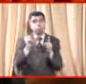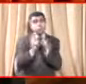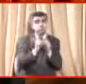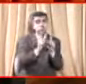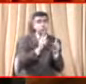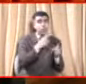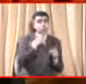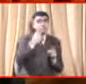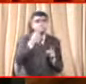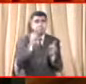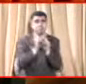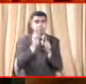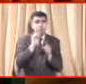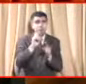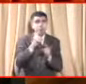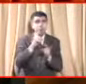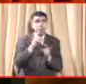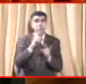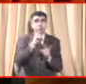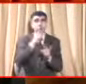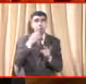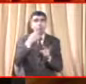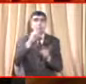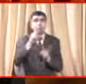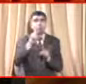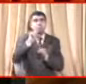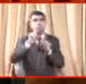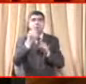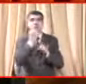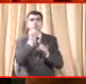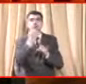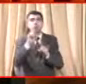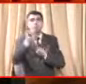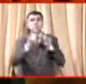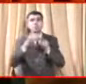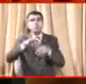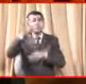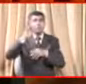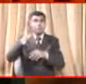منه، ربما الحلقة الضعيفة في هذا المسلسل ديال التاكسيات